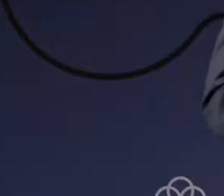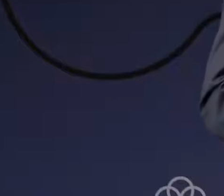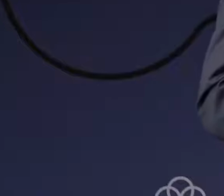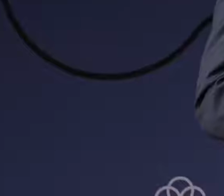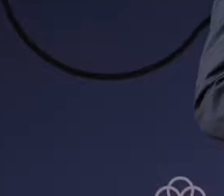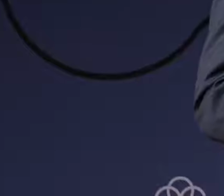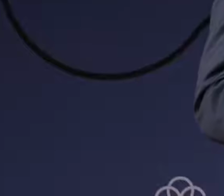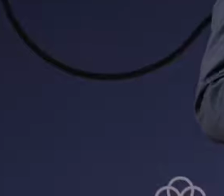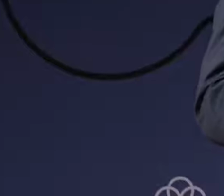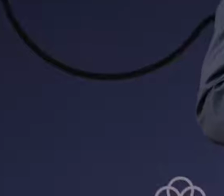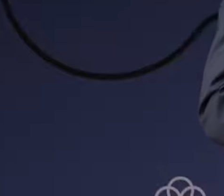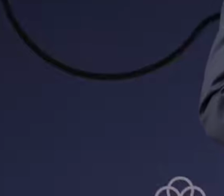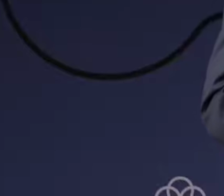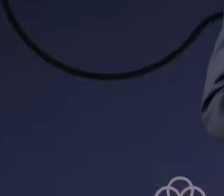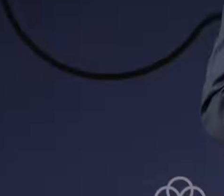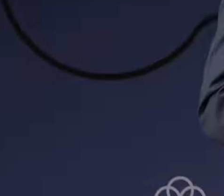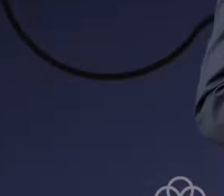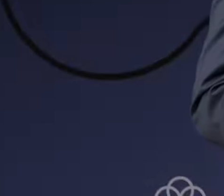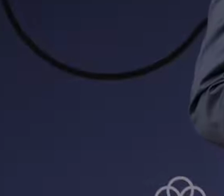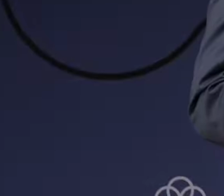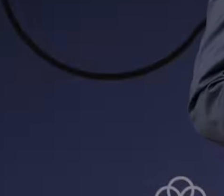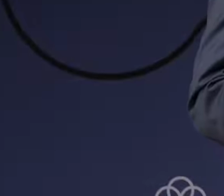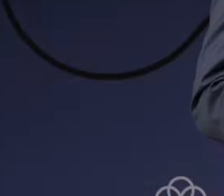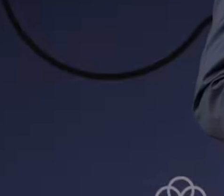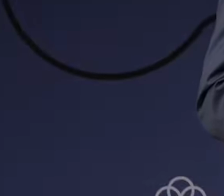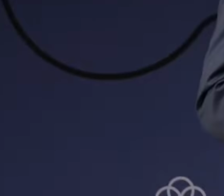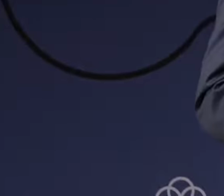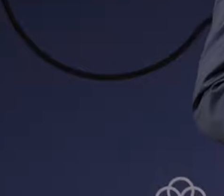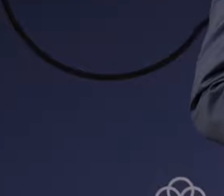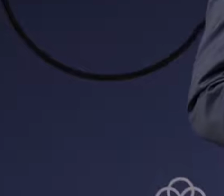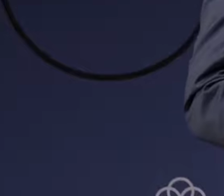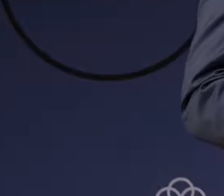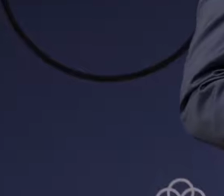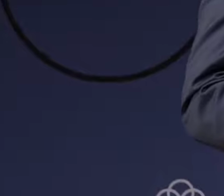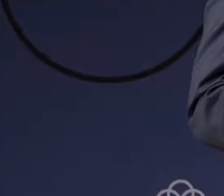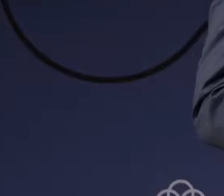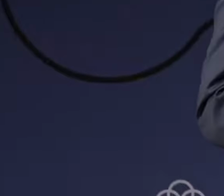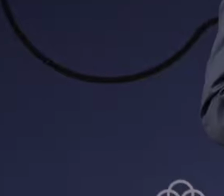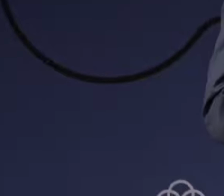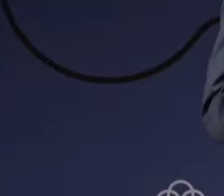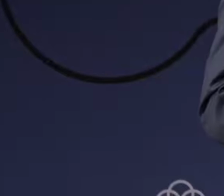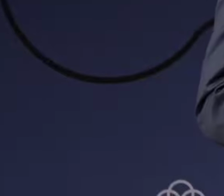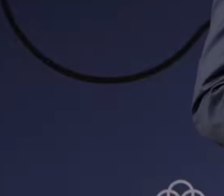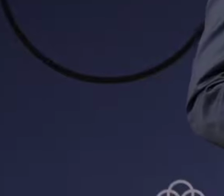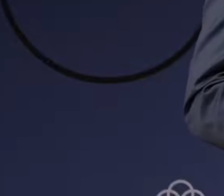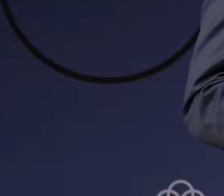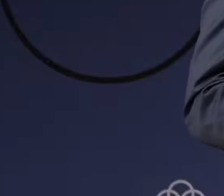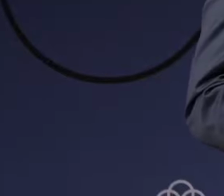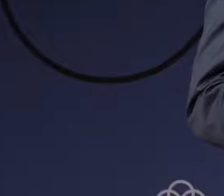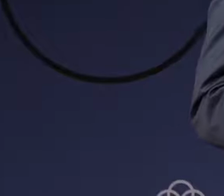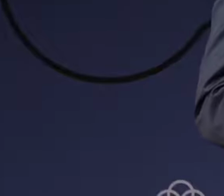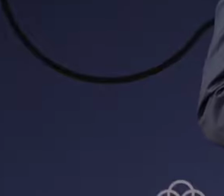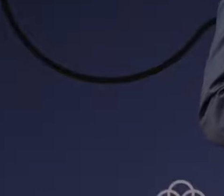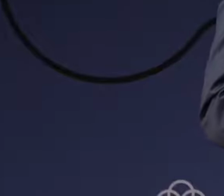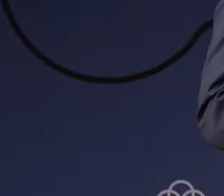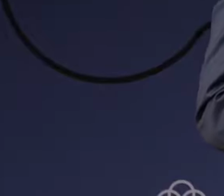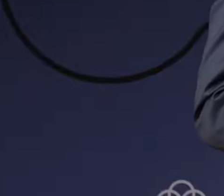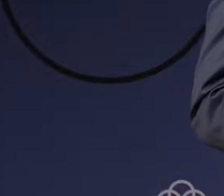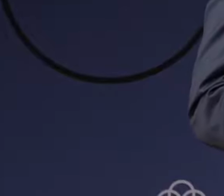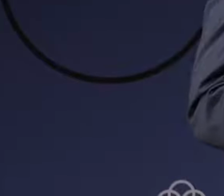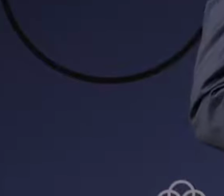Witam Państwa ponownie. Tym razem panel poświęcony dziedzictwu Światowego Forum Miejskiego. Przed chwilą mówiliśmy o tym, czym jest